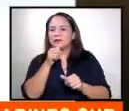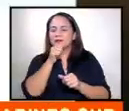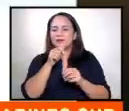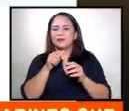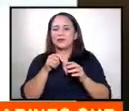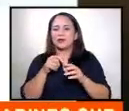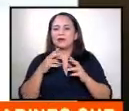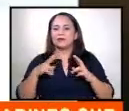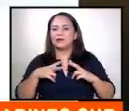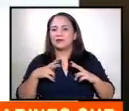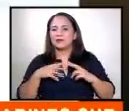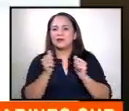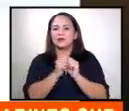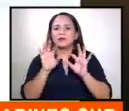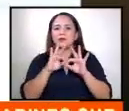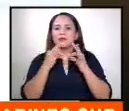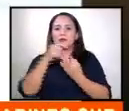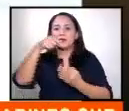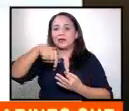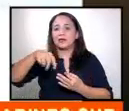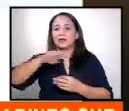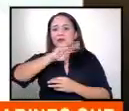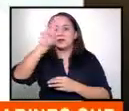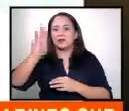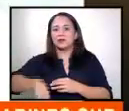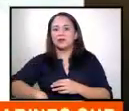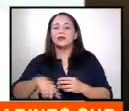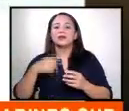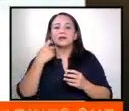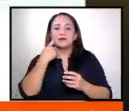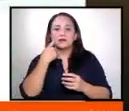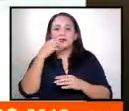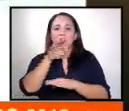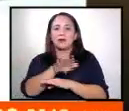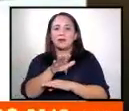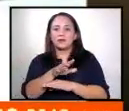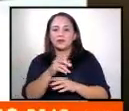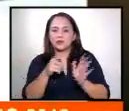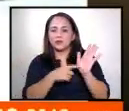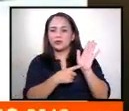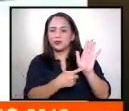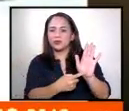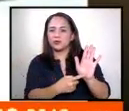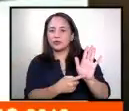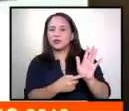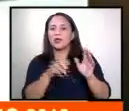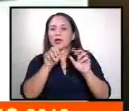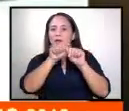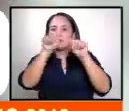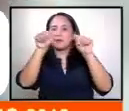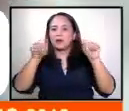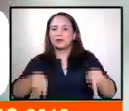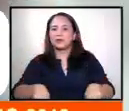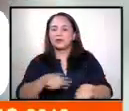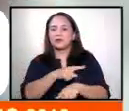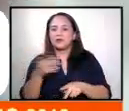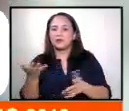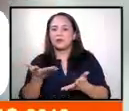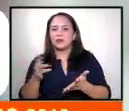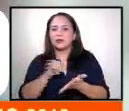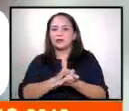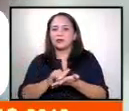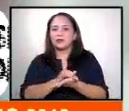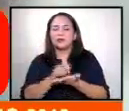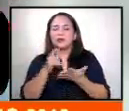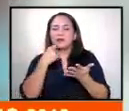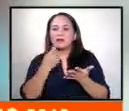nag-holiday kasama ang kanyang pamilya dito sa Maynila at kaninang hapon. Pinasilip na niya ang kanyang luxury apartment sa Big Apple. Diyan titira